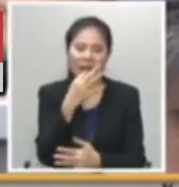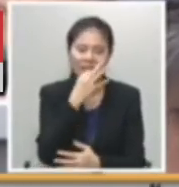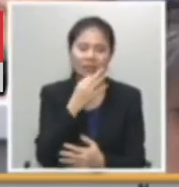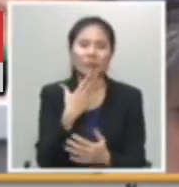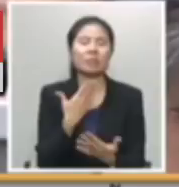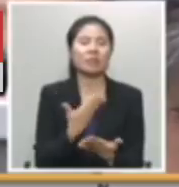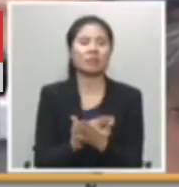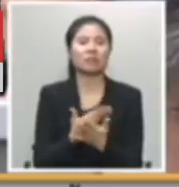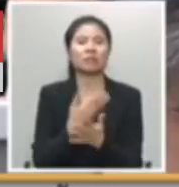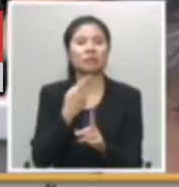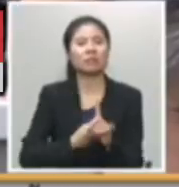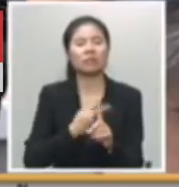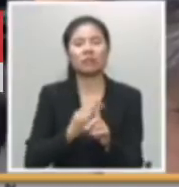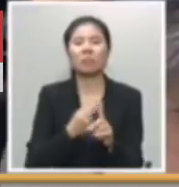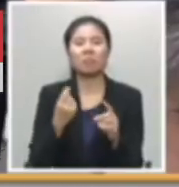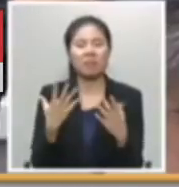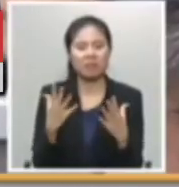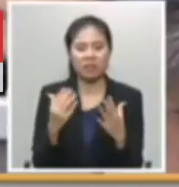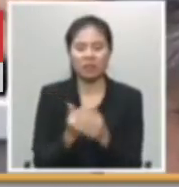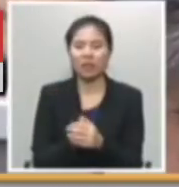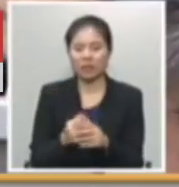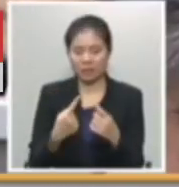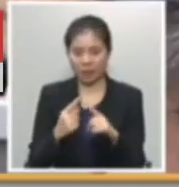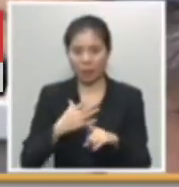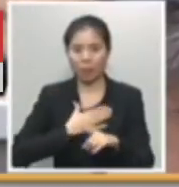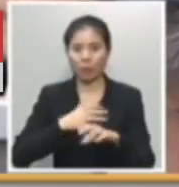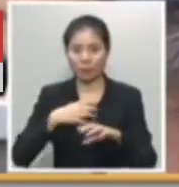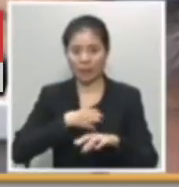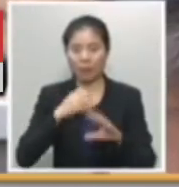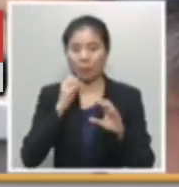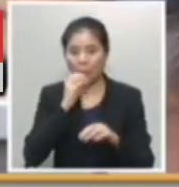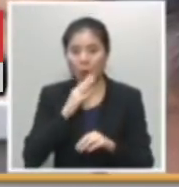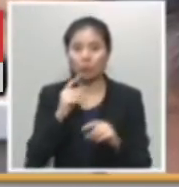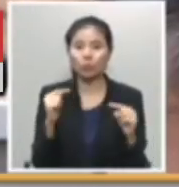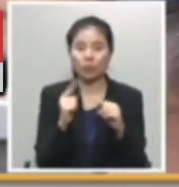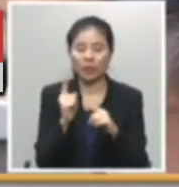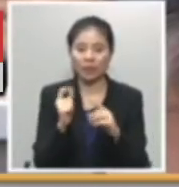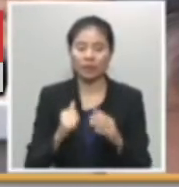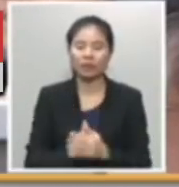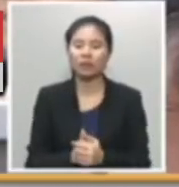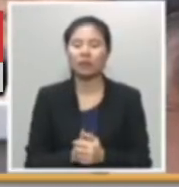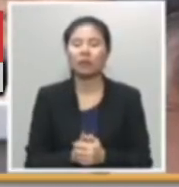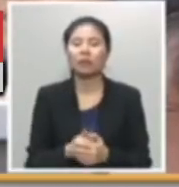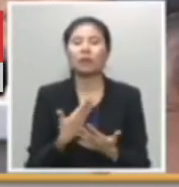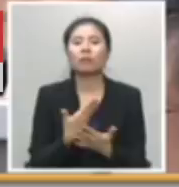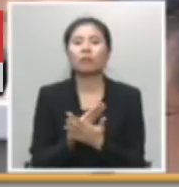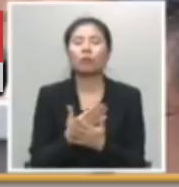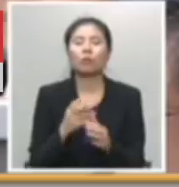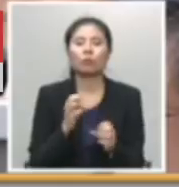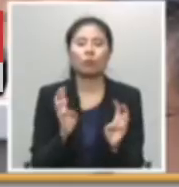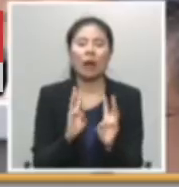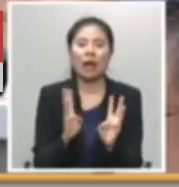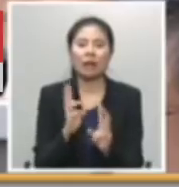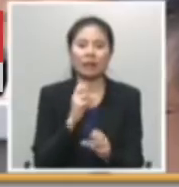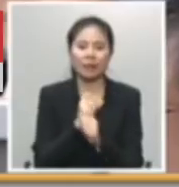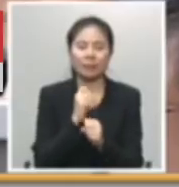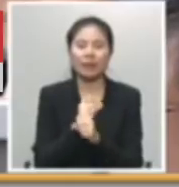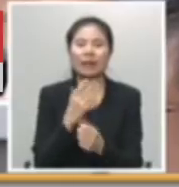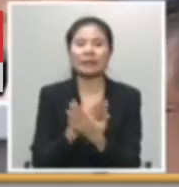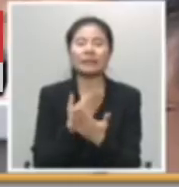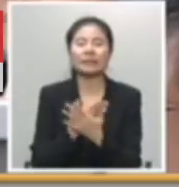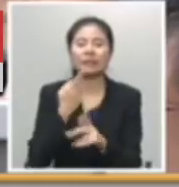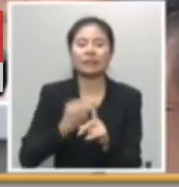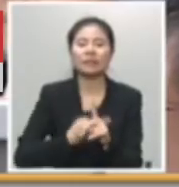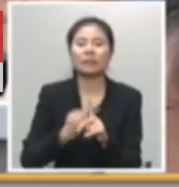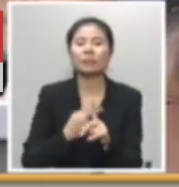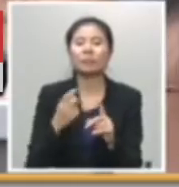ครับและสิ่งที่ผมอยากจะบอกก็คือว่าวันนี้ไม่ใช่แต่ตกงานอย่างเดียวนะครับนะอีก